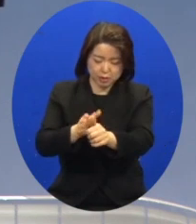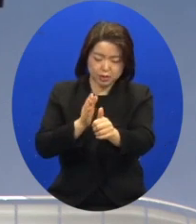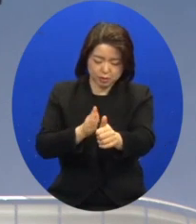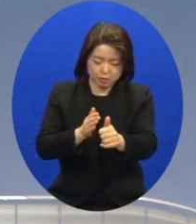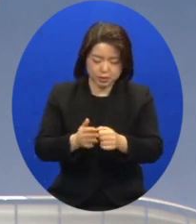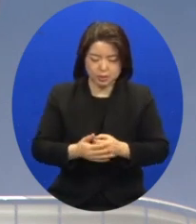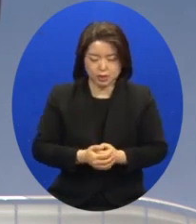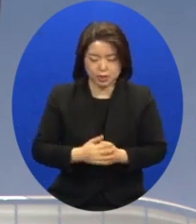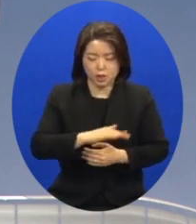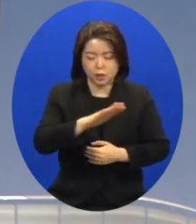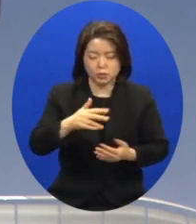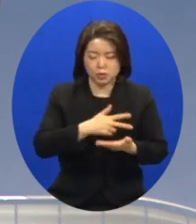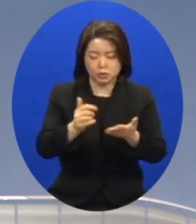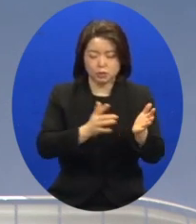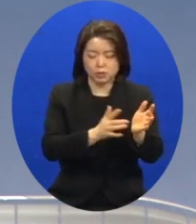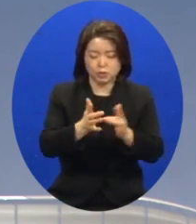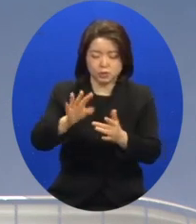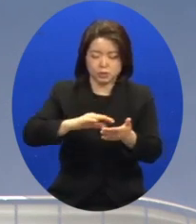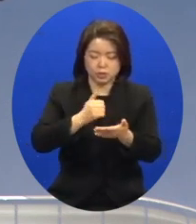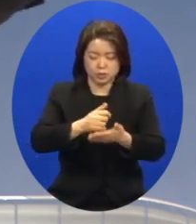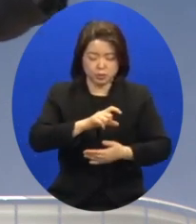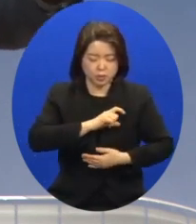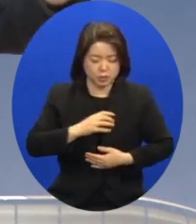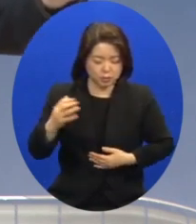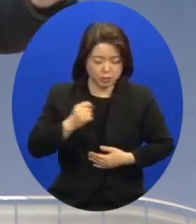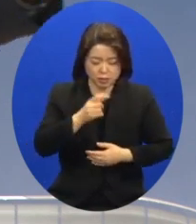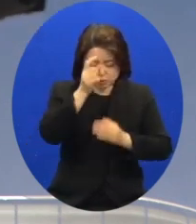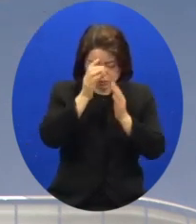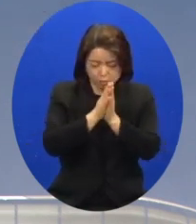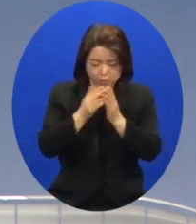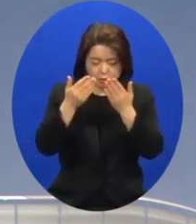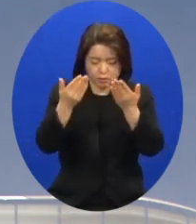우리 주 예수 그리스도 이름으로 기도합니다. 아멘.